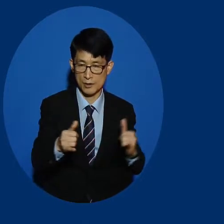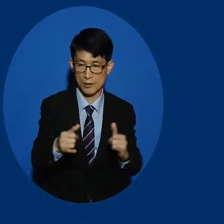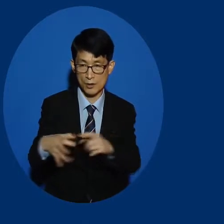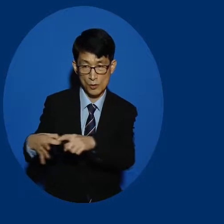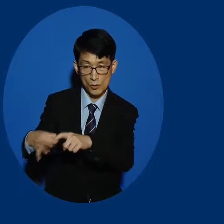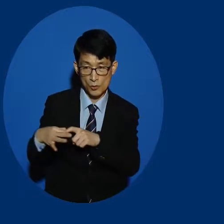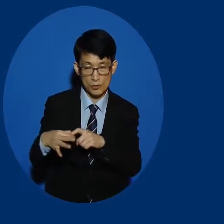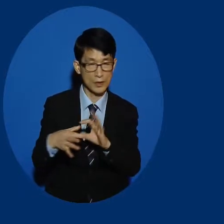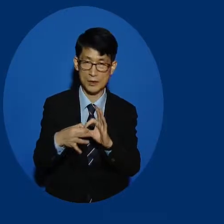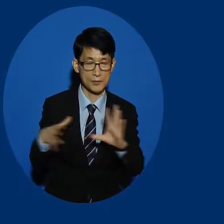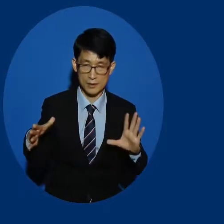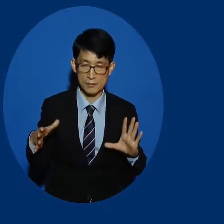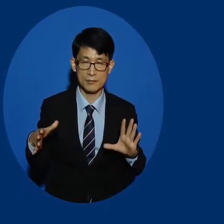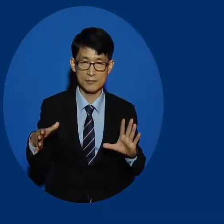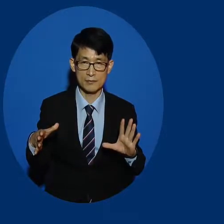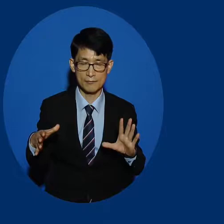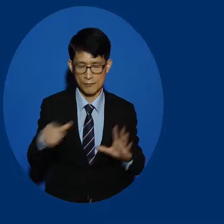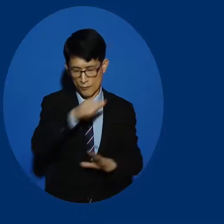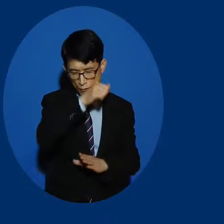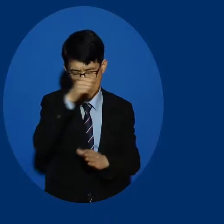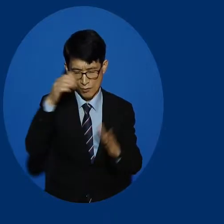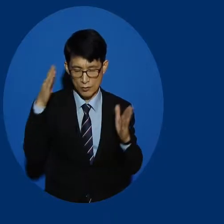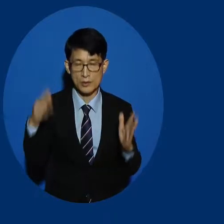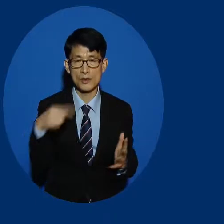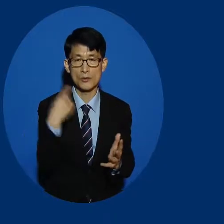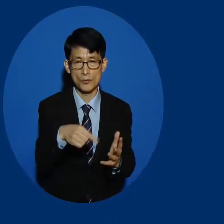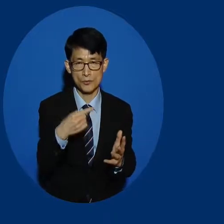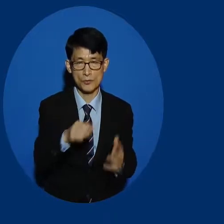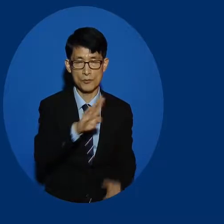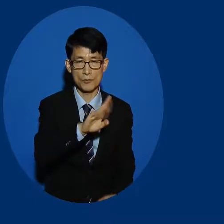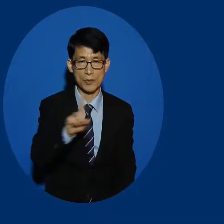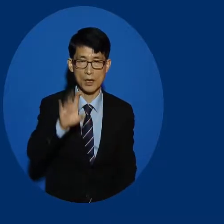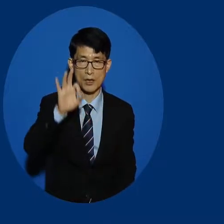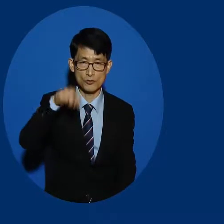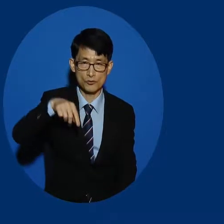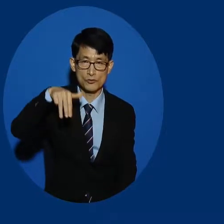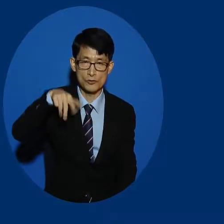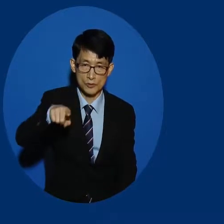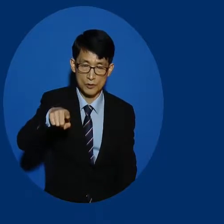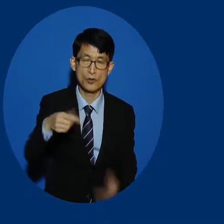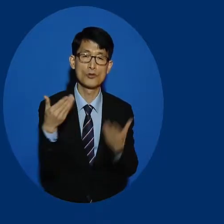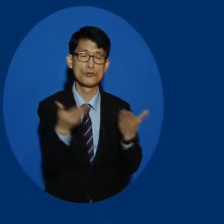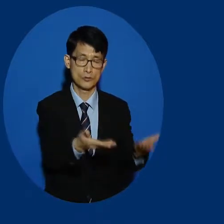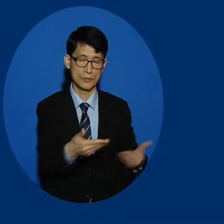관계없이 이 평생교육 바우처를 제공할 필요가 있을 겁니다.